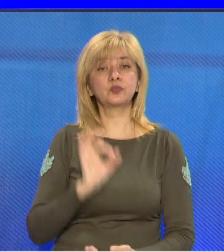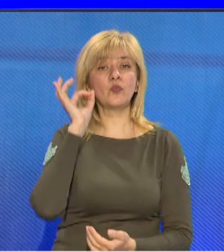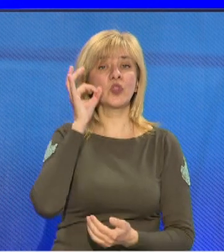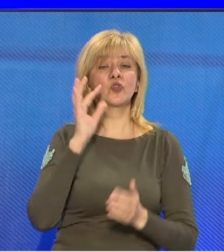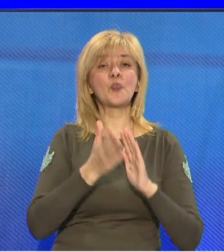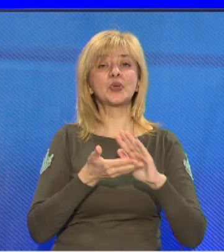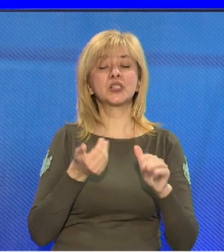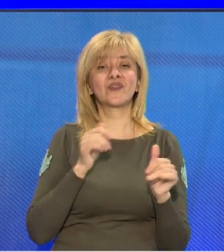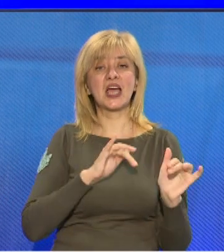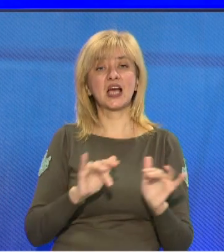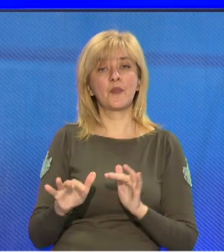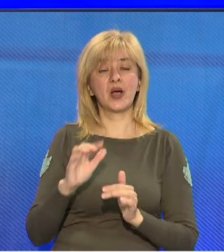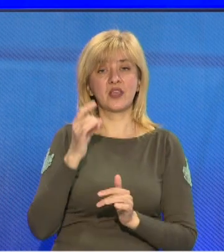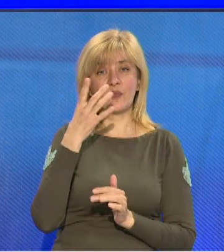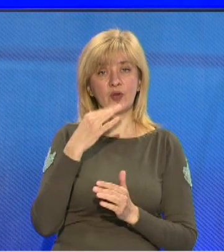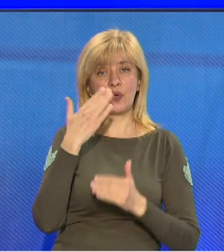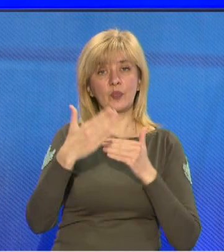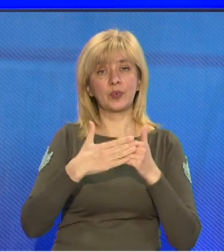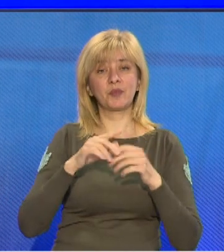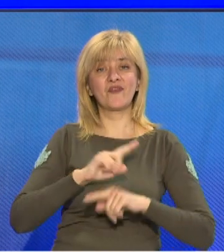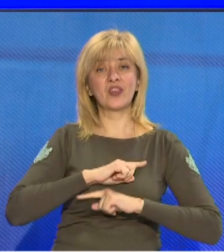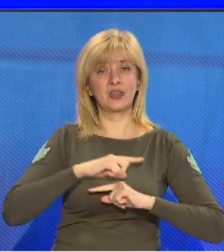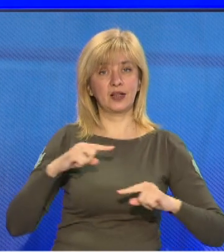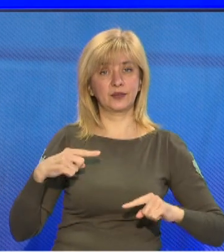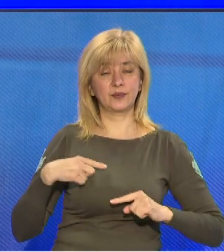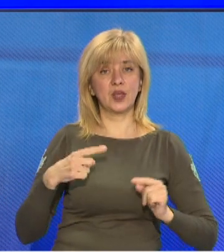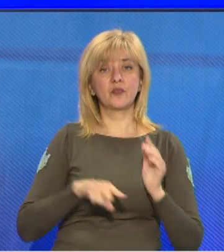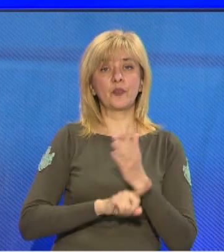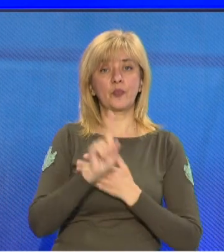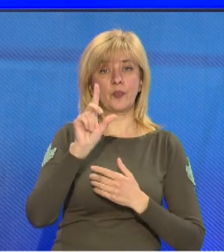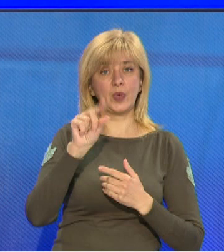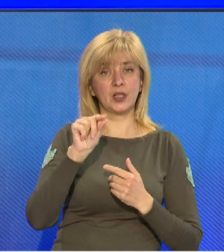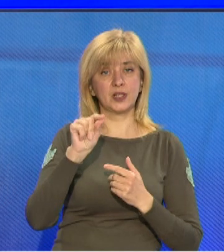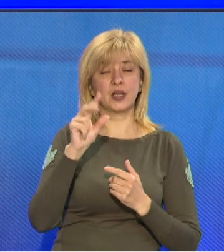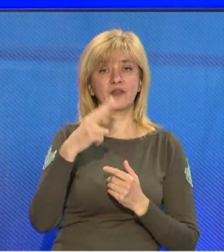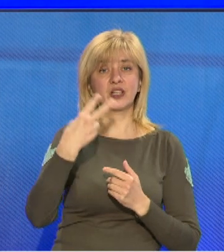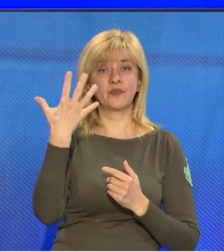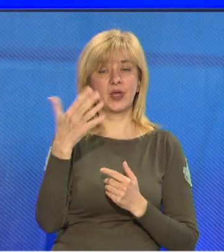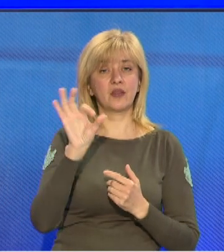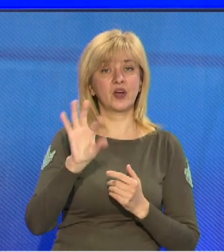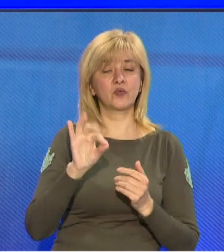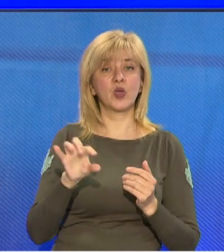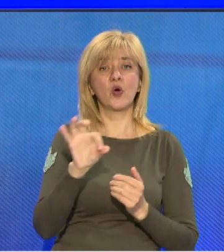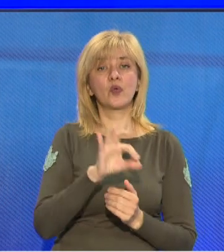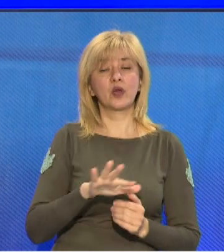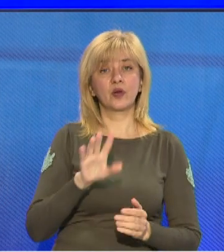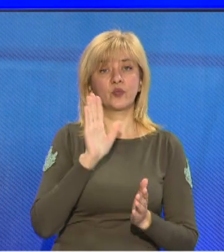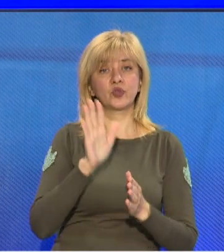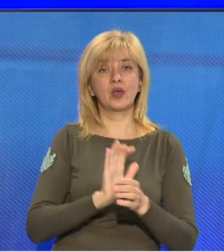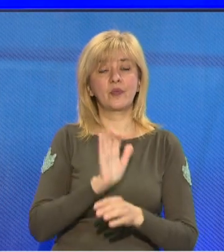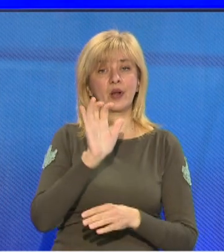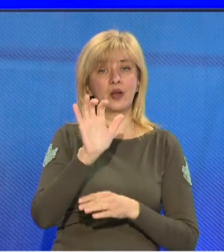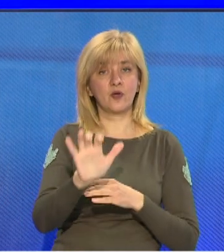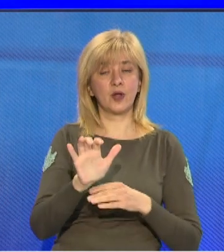Осінська призовная кампанія у Приньомені наблизилася до фінальної стадії. З понеділка, 25 кастрычника, у регіоні почнеться відправка